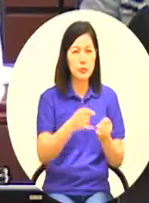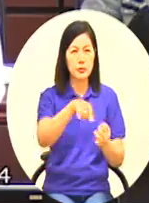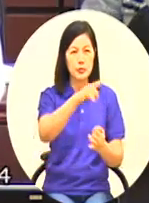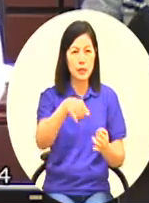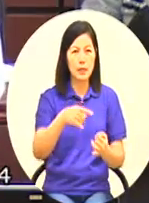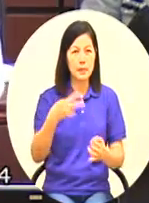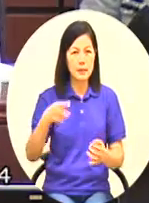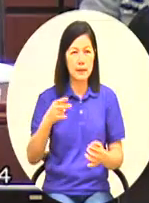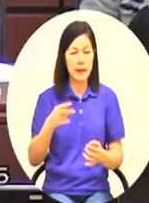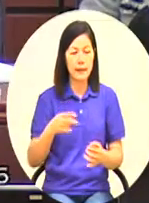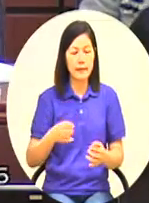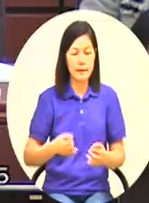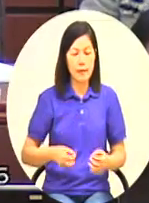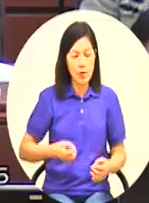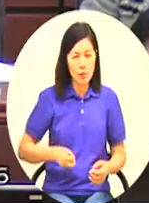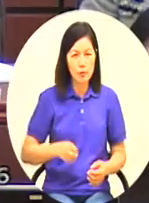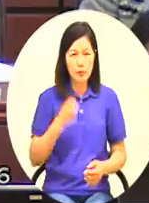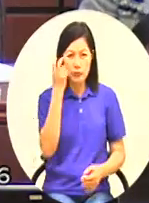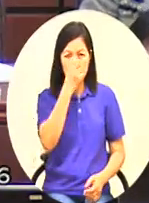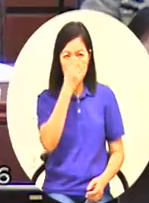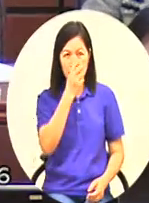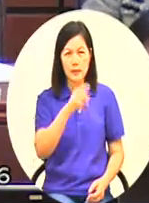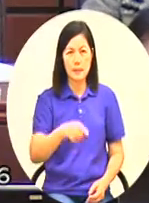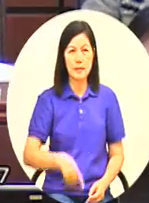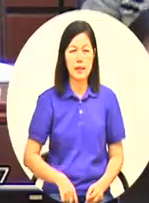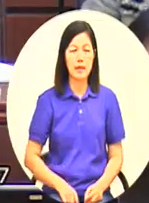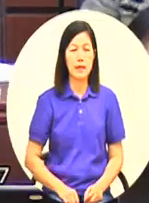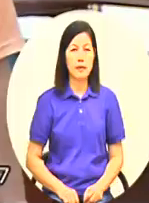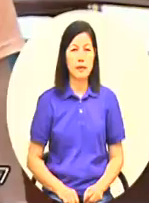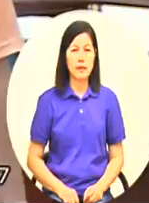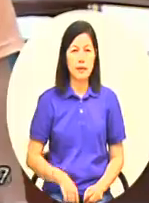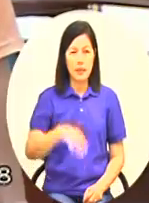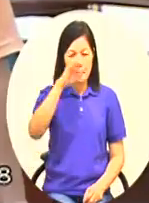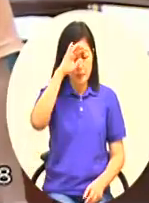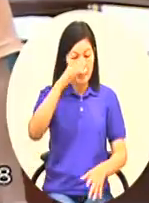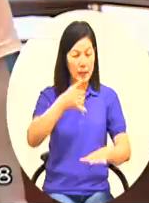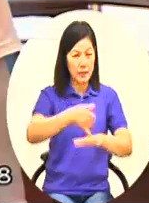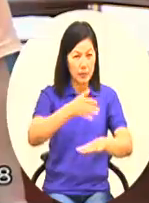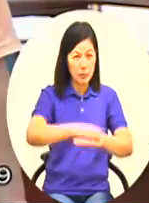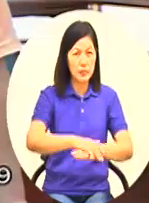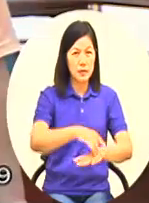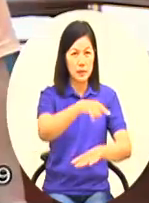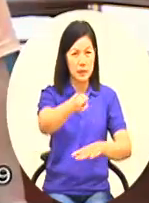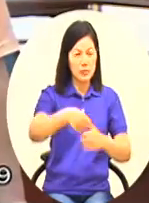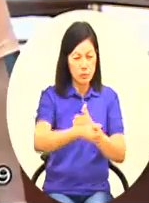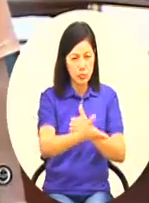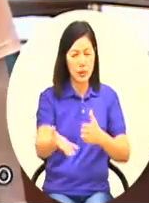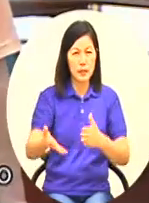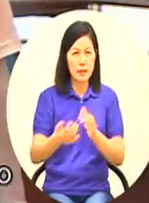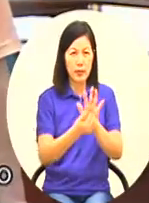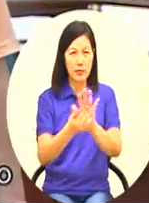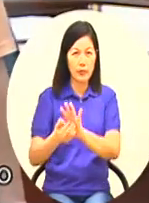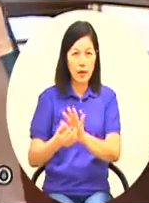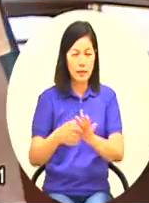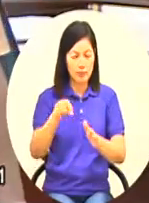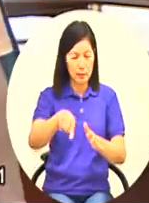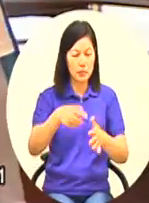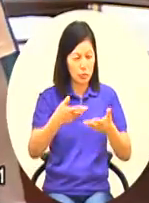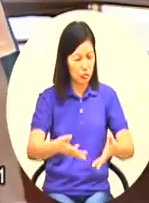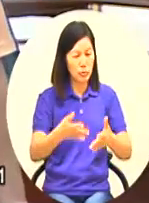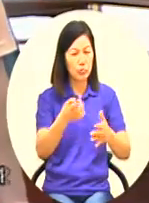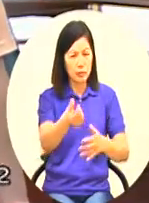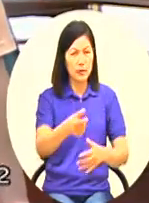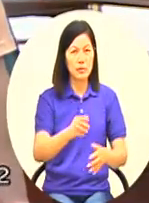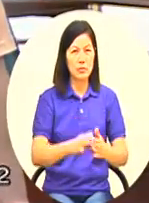加强，包括迄个防疫。 上最重要的就是这病媒蚊安怎来消灭嘛，这是传染一个伊的传染的一个重点嘛，对不对？但是你这方面